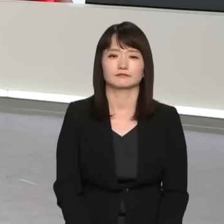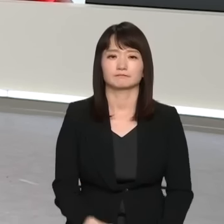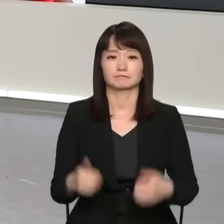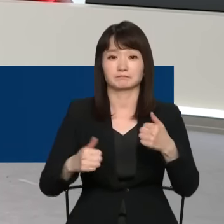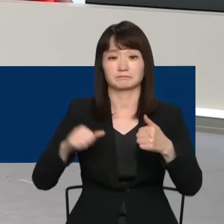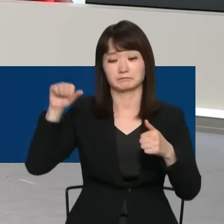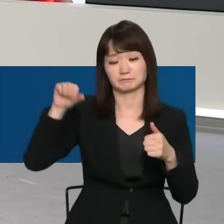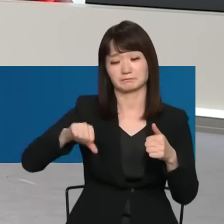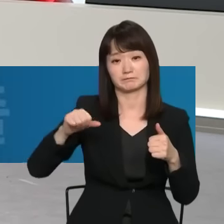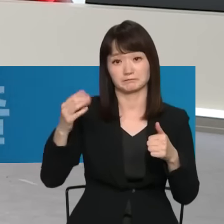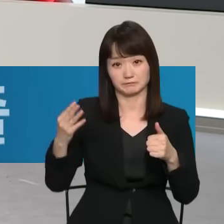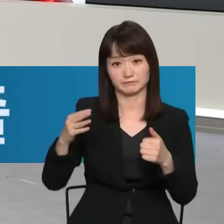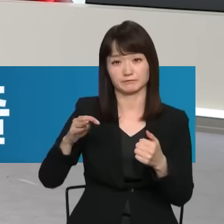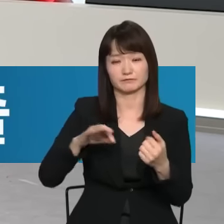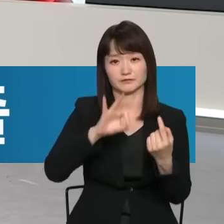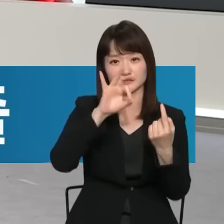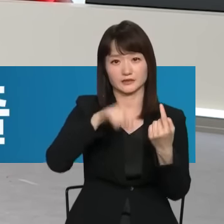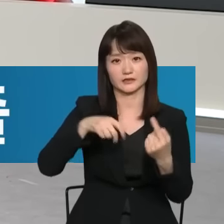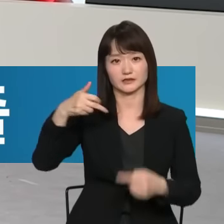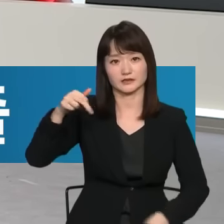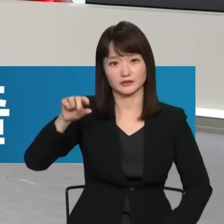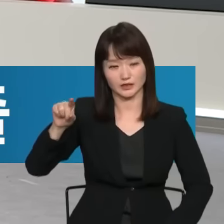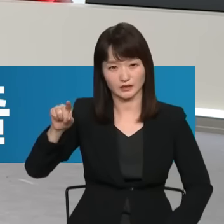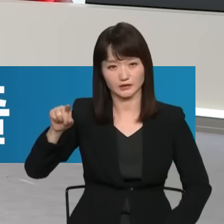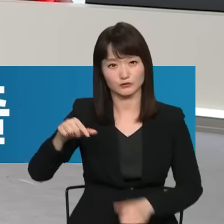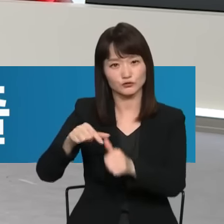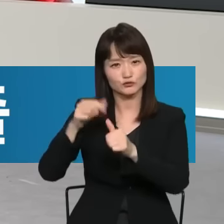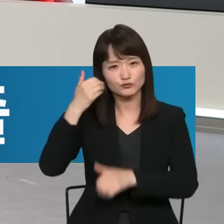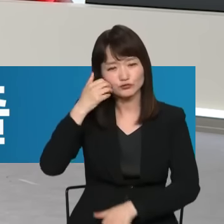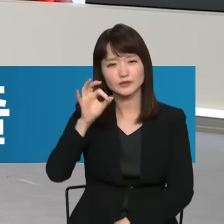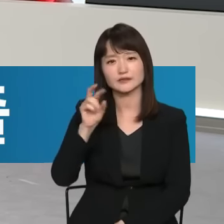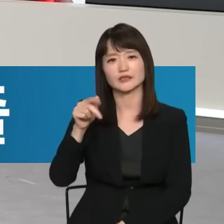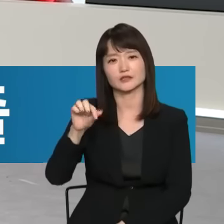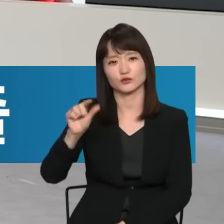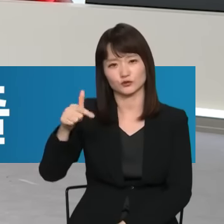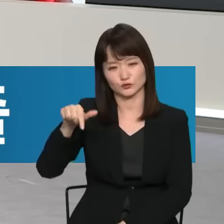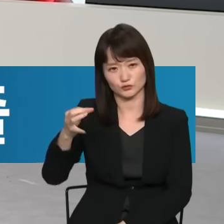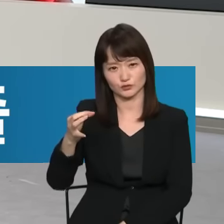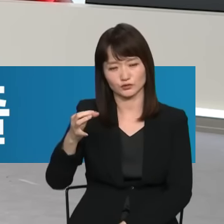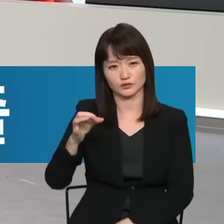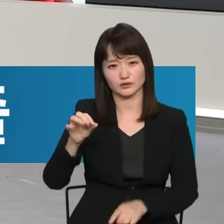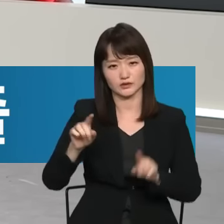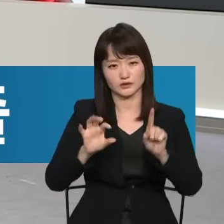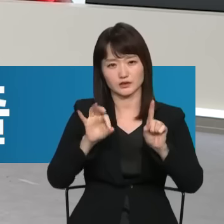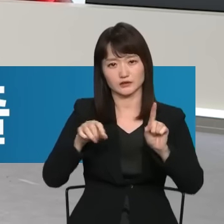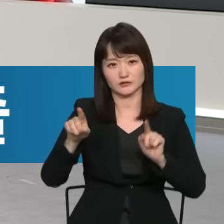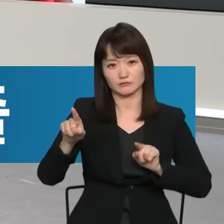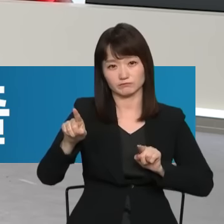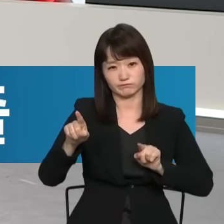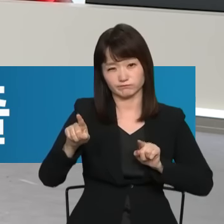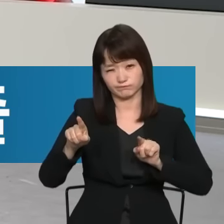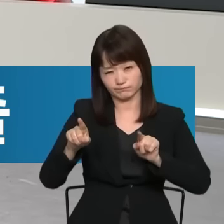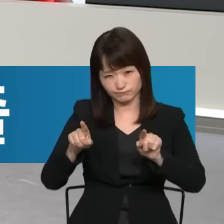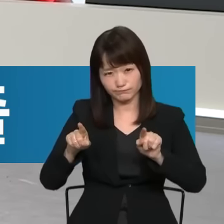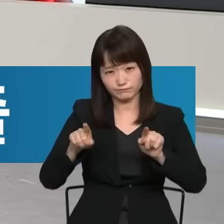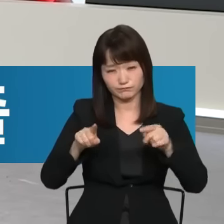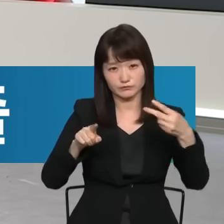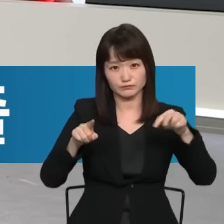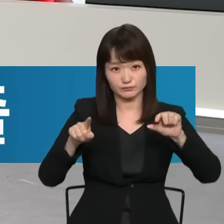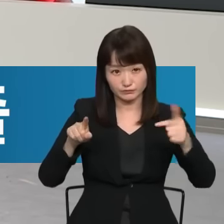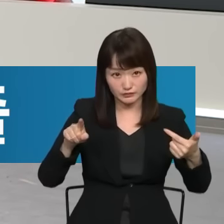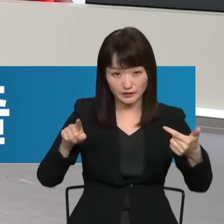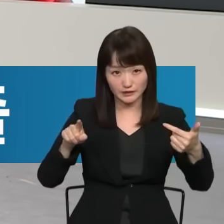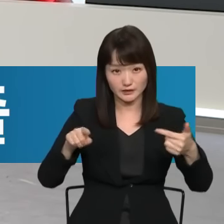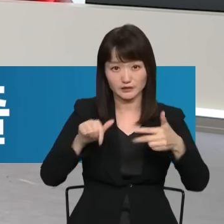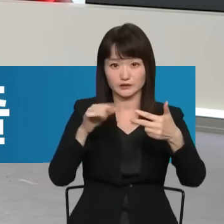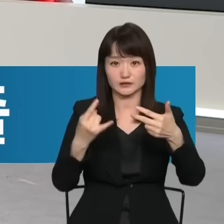4연패에 빠진 1위 기아의 구세주는 에이스 양현종이었습니다. 선두 자리를 노리며 바짝 쫓아온 두산 타선을 7이닝 동안 단